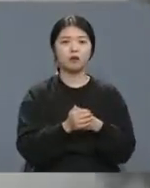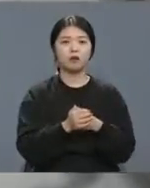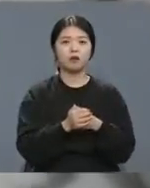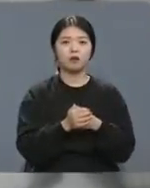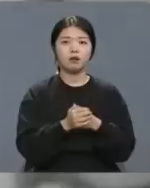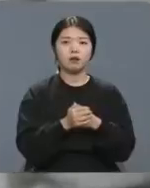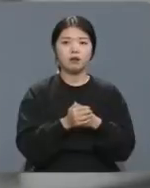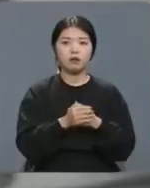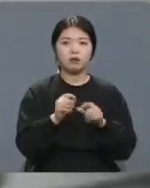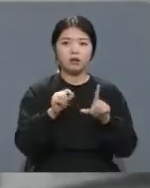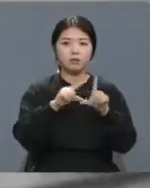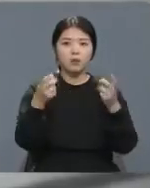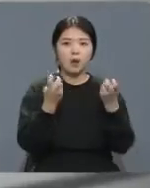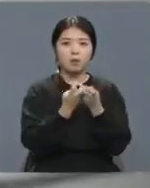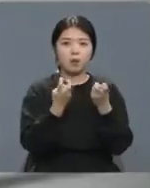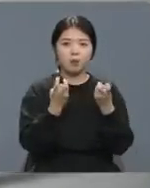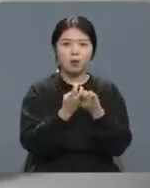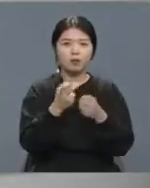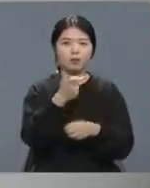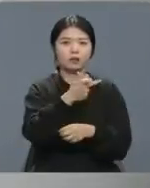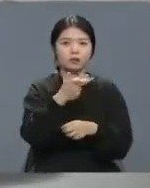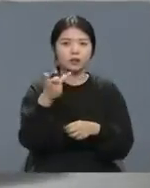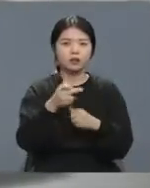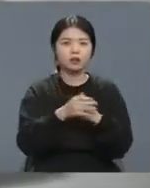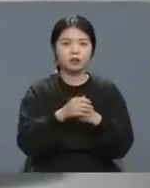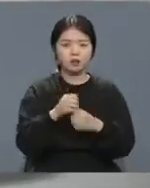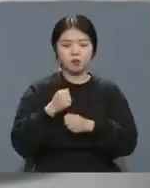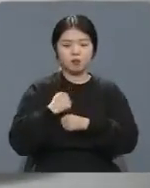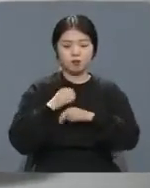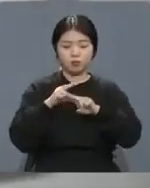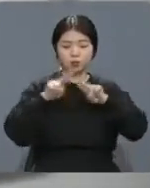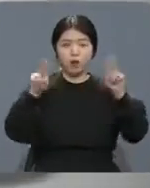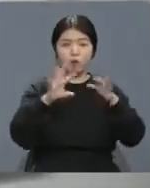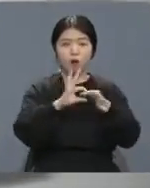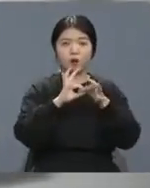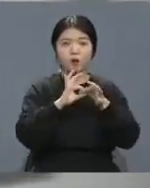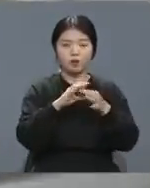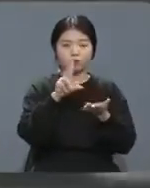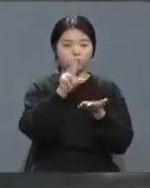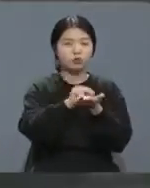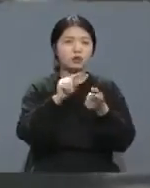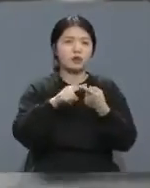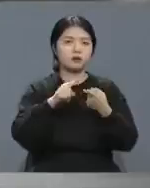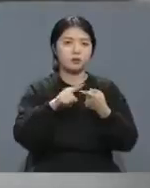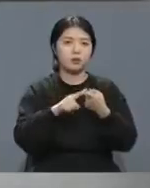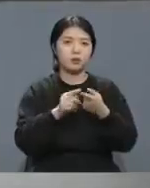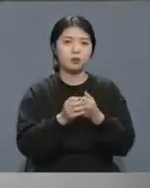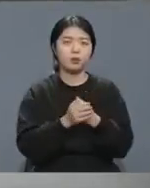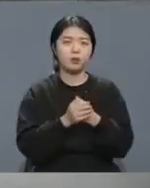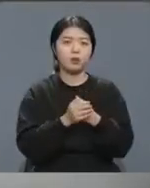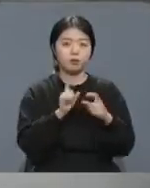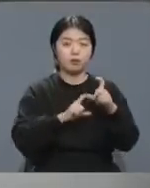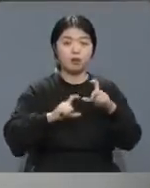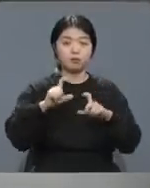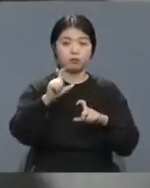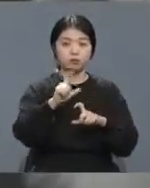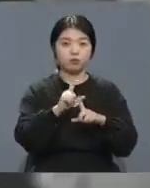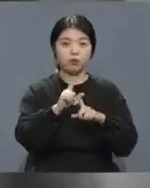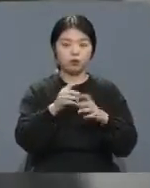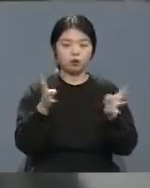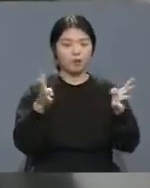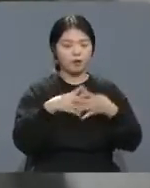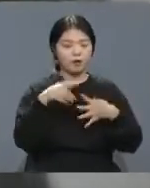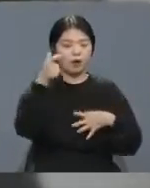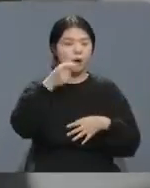장의 방법과 병어 불법 혼자 재판 의의 와 관련된 먼저 에 대해서도 어 자욱 더 어 혐의를